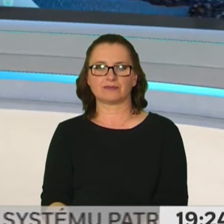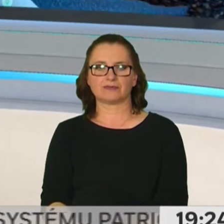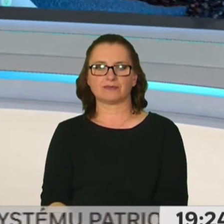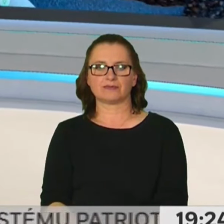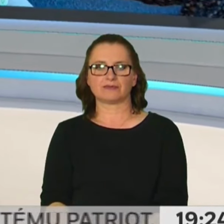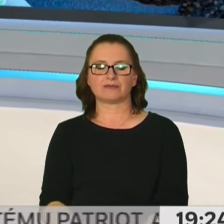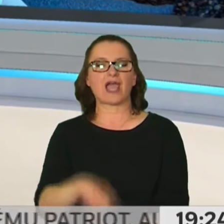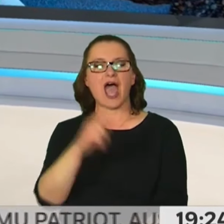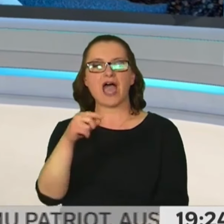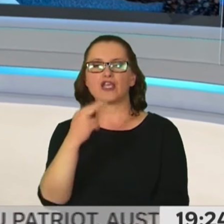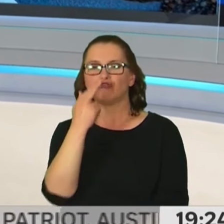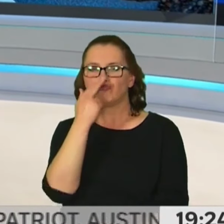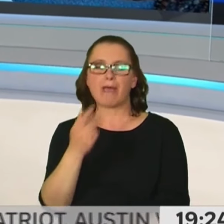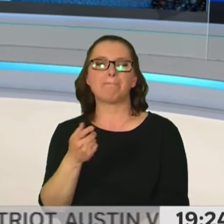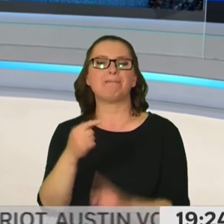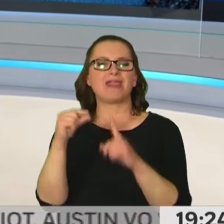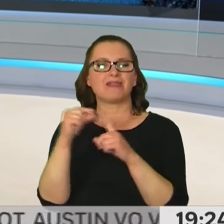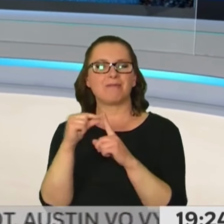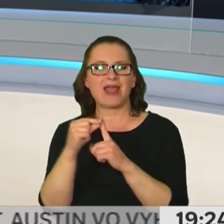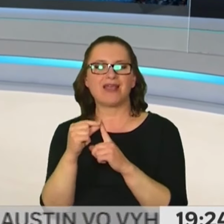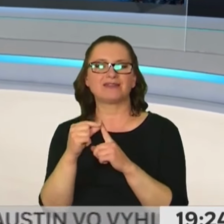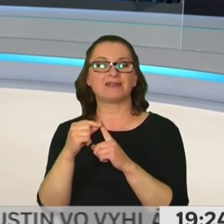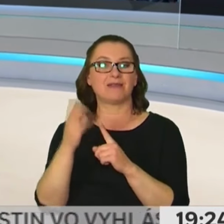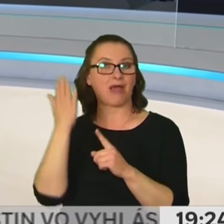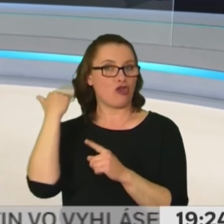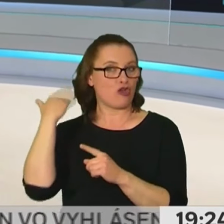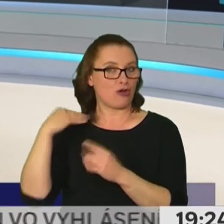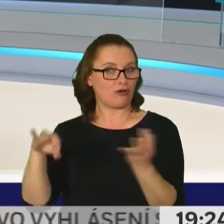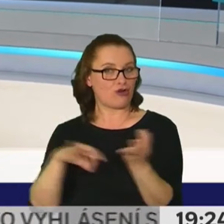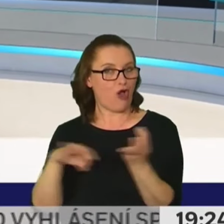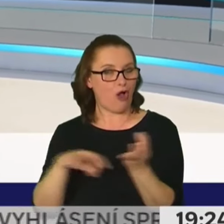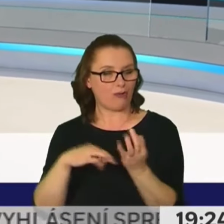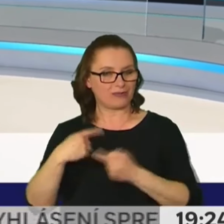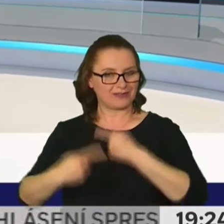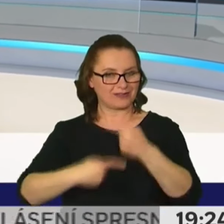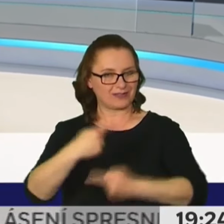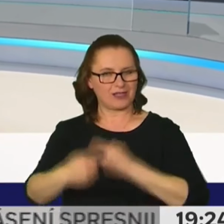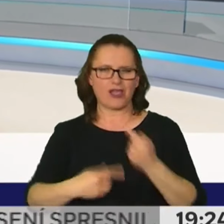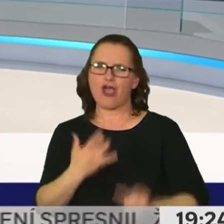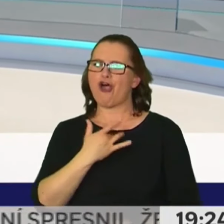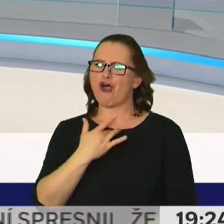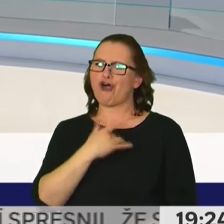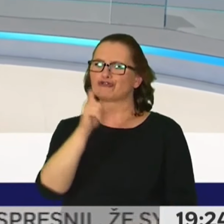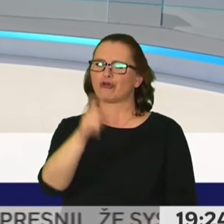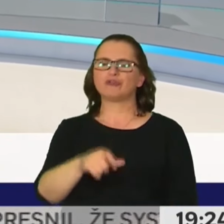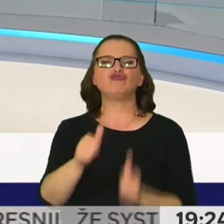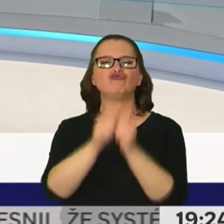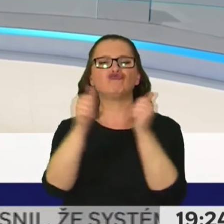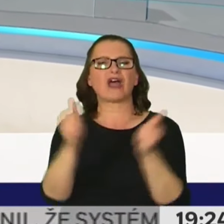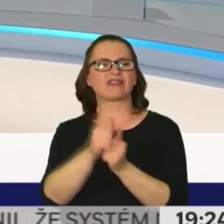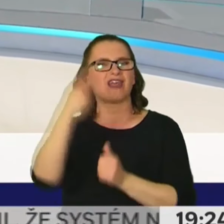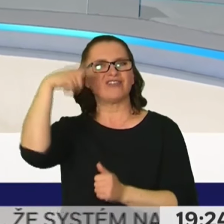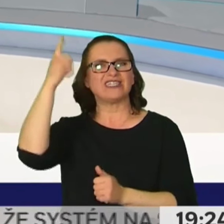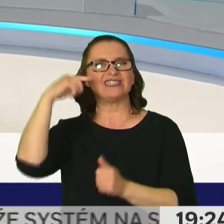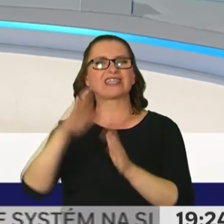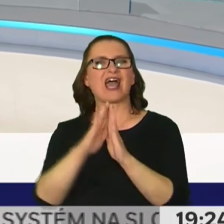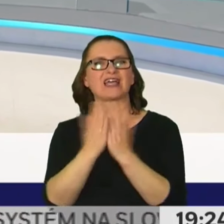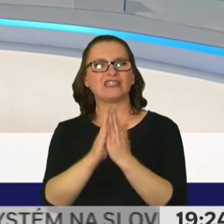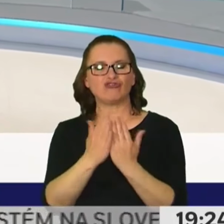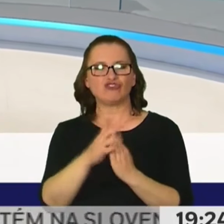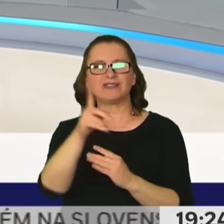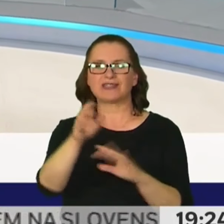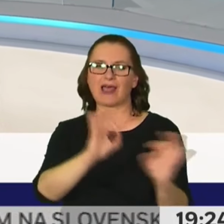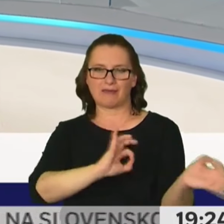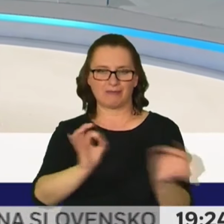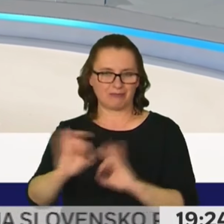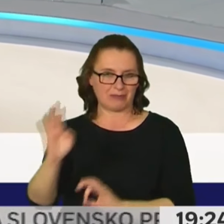Aj Charlie Chaplin či Elvis Presley mali rómskych predkov. Informácie o rómskych osobnostiach ponúka štátna vedecká knižnica v Prešove, ktorá pripravila